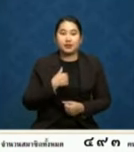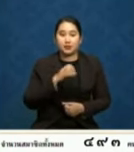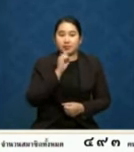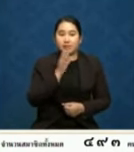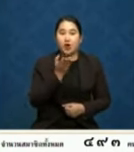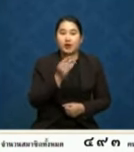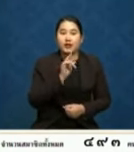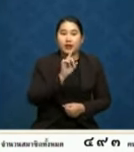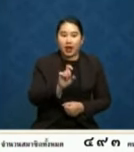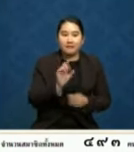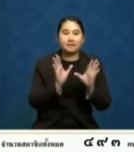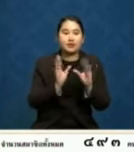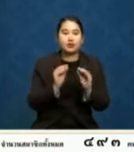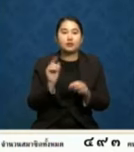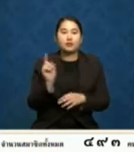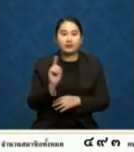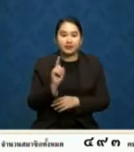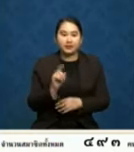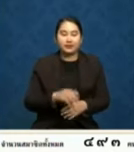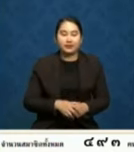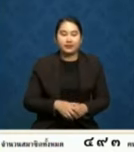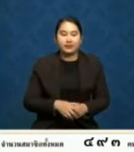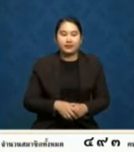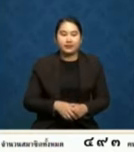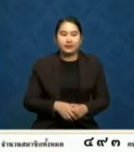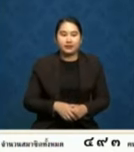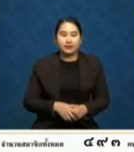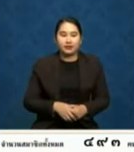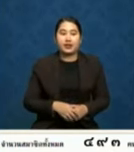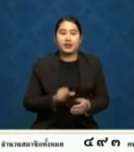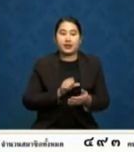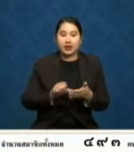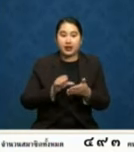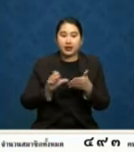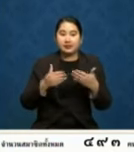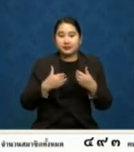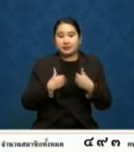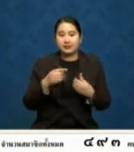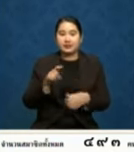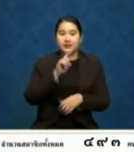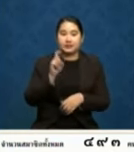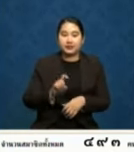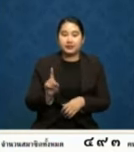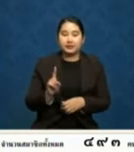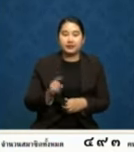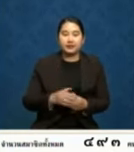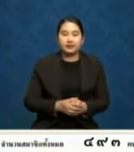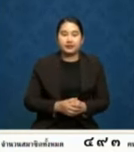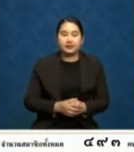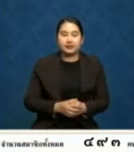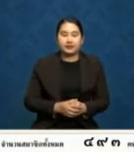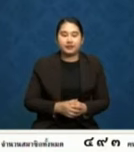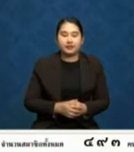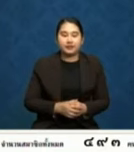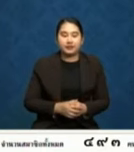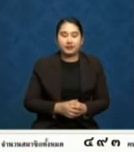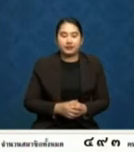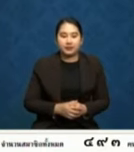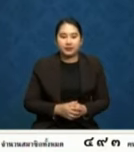ขอถามจากที่ประชุมว่าจะเห็นสมควรให้มีการแก้ไขหรือไม่ครับนะครับ